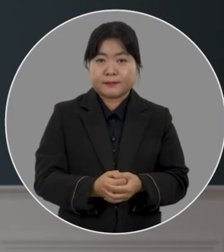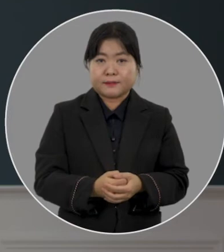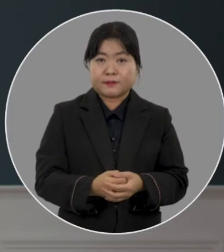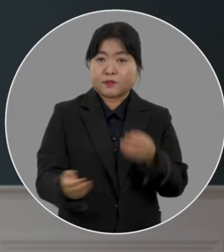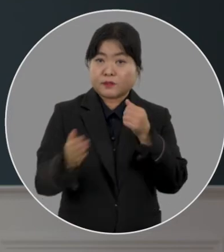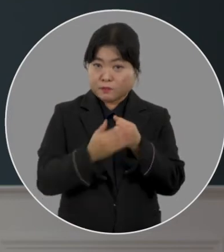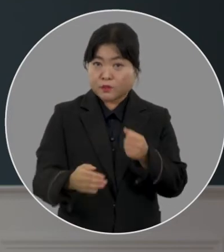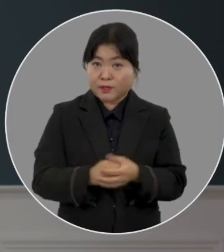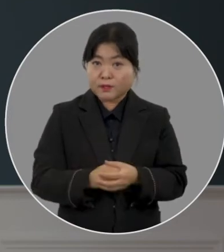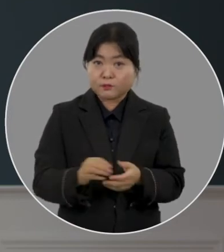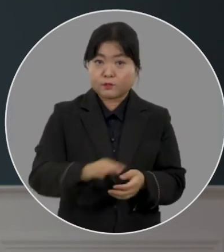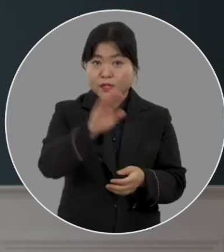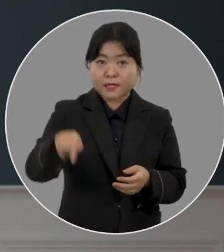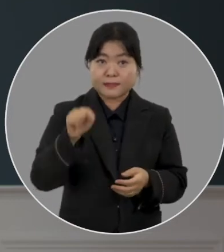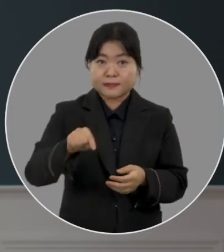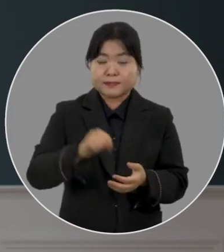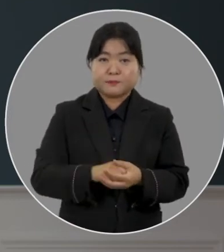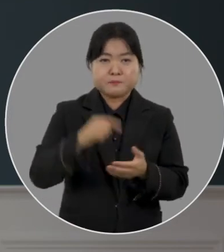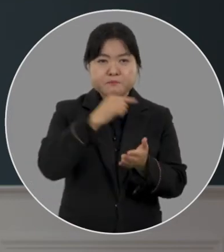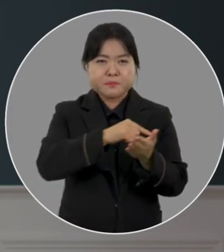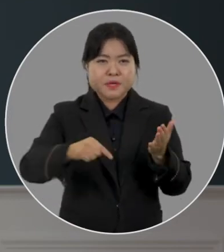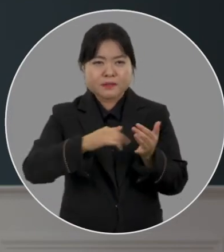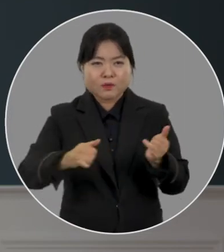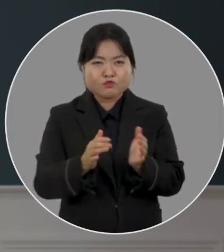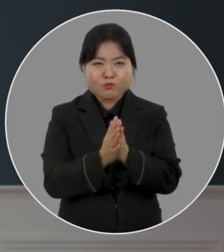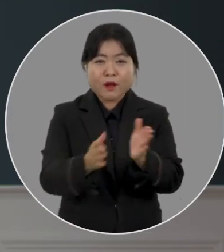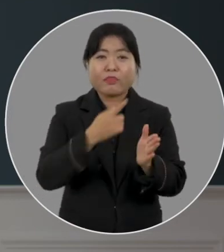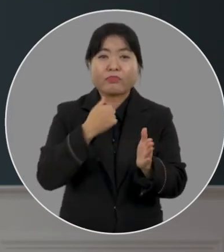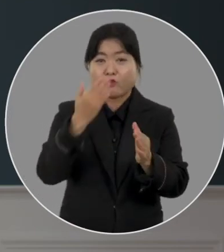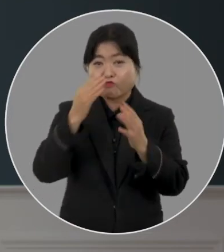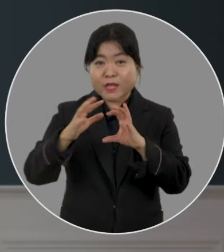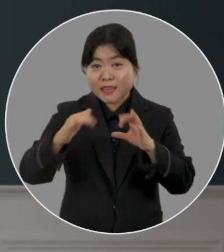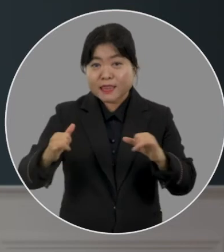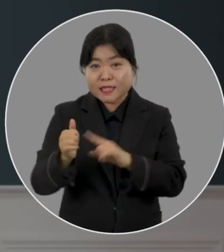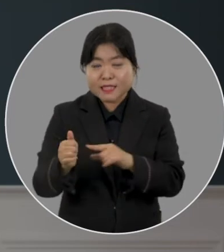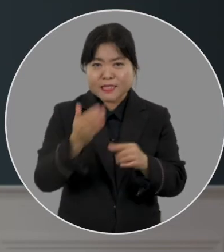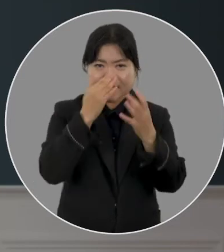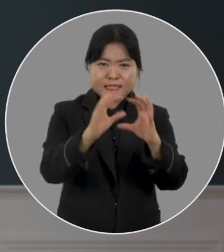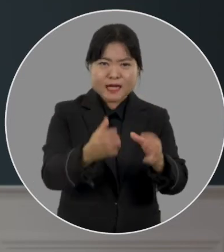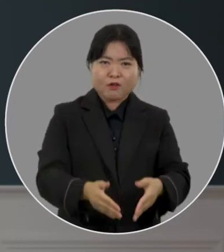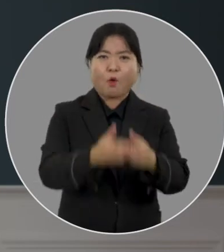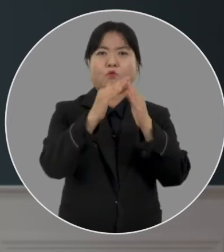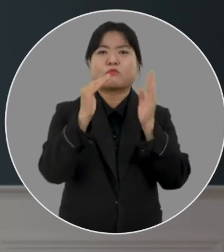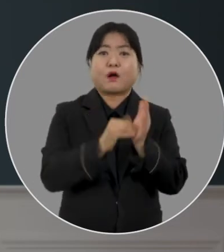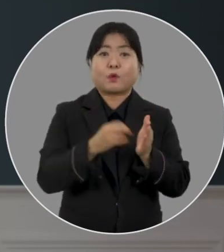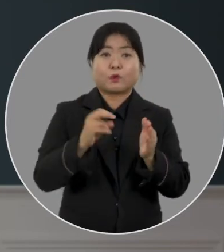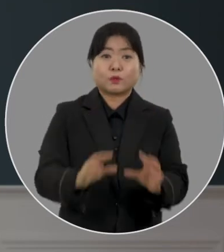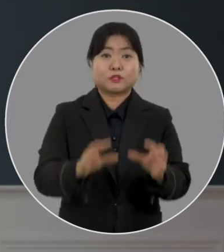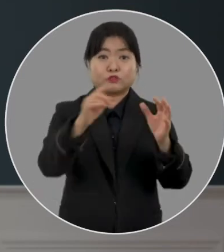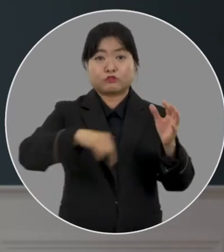그런 면에서 우리가 이 피해자로 출발했던 유대인들이 이스라엘을 건국하면서